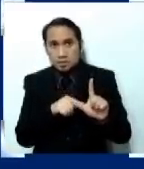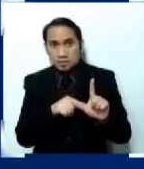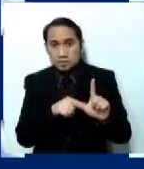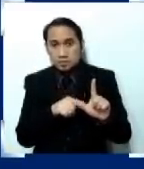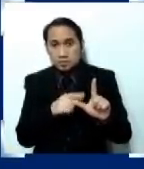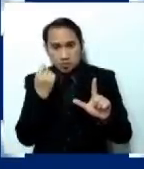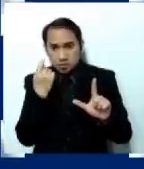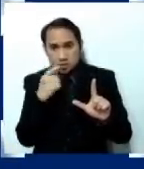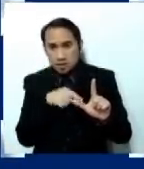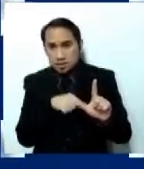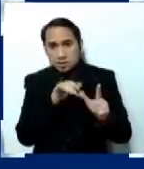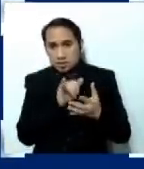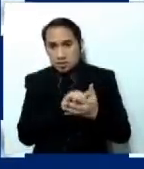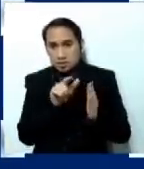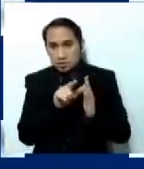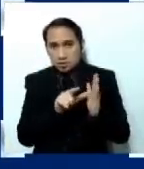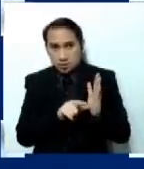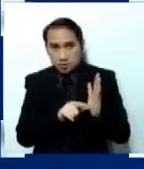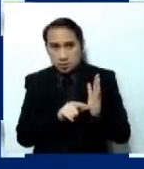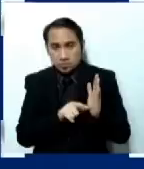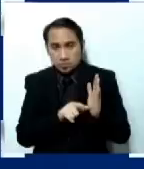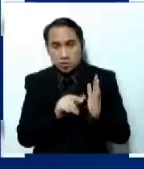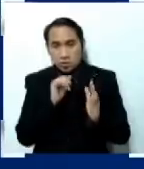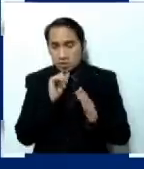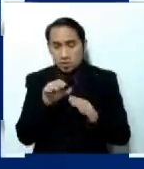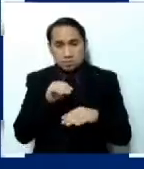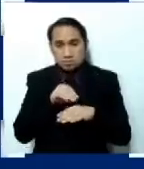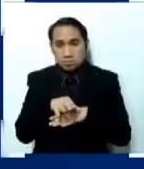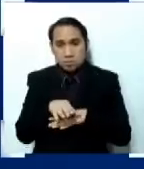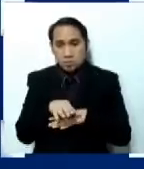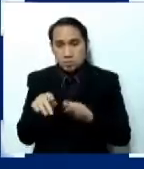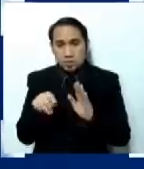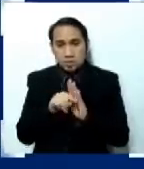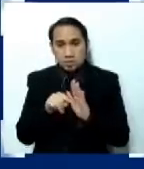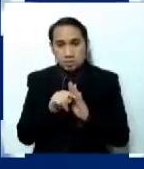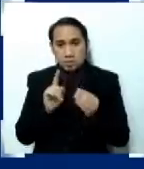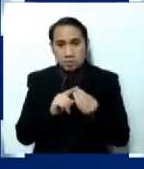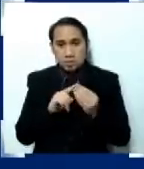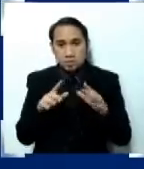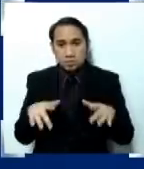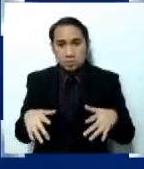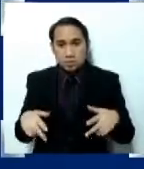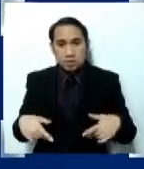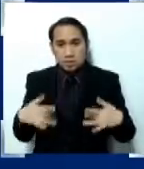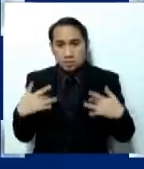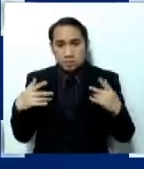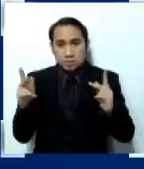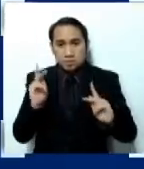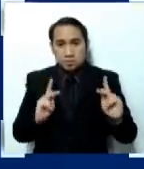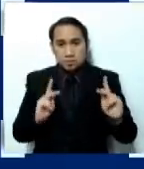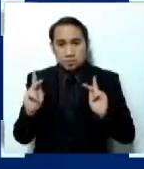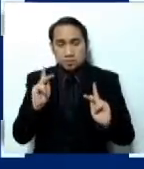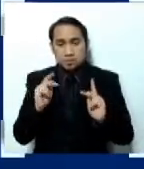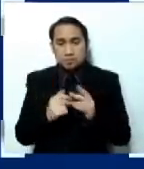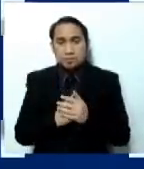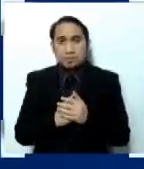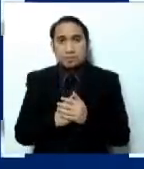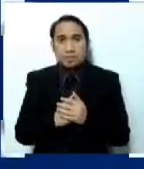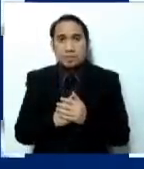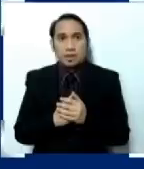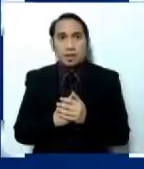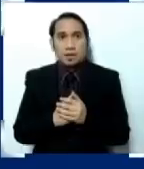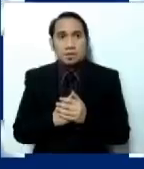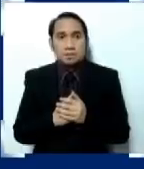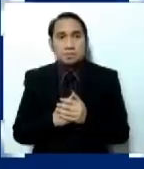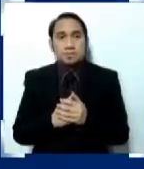the expense of human life? I have no personal knowledge on whether has already conducted, but I'm sure that the